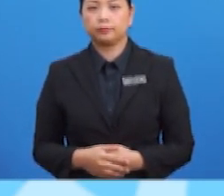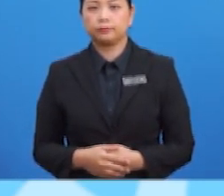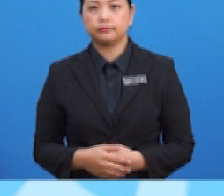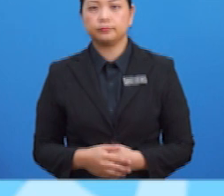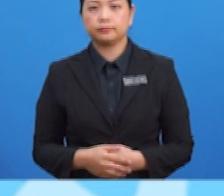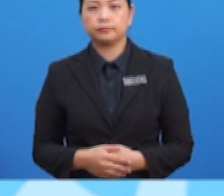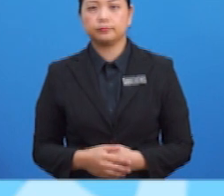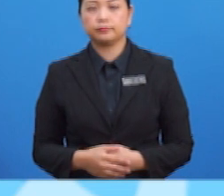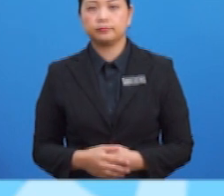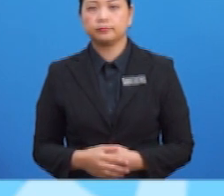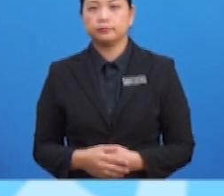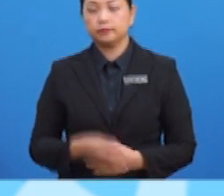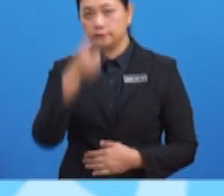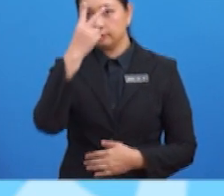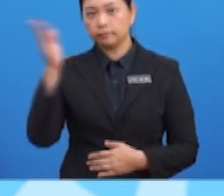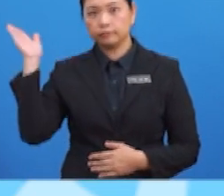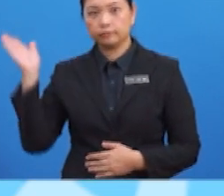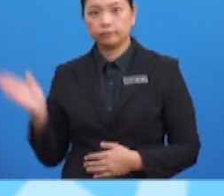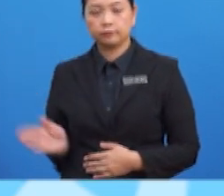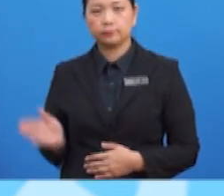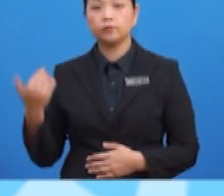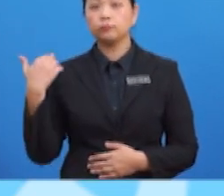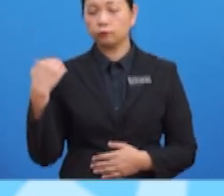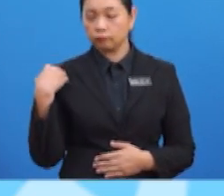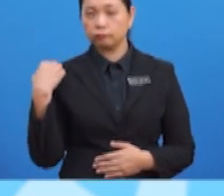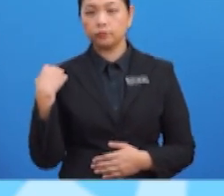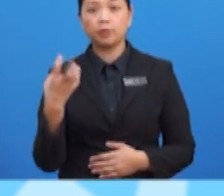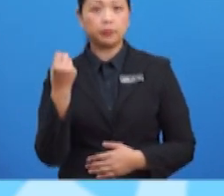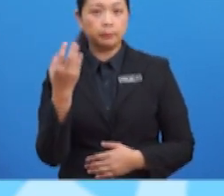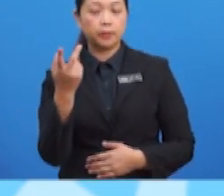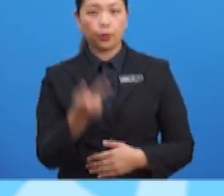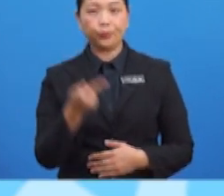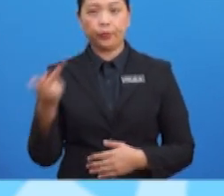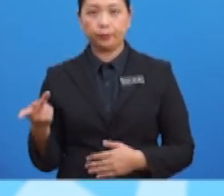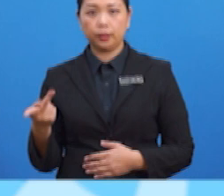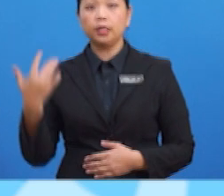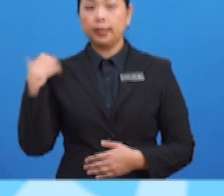hidrolik. Pada sistem hidrolik terdapat beberapa komponen iaitu